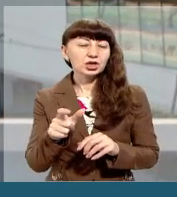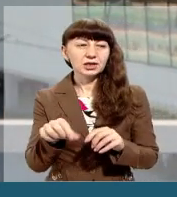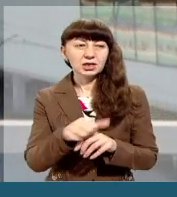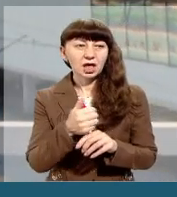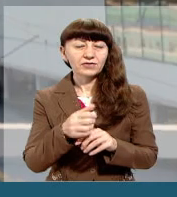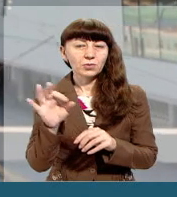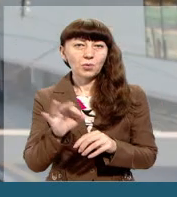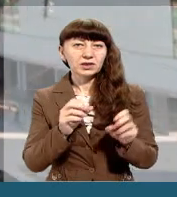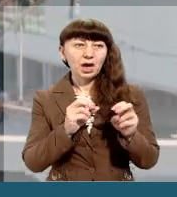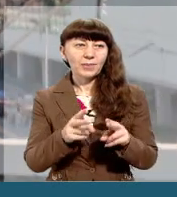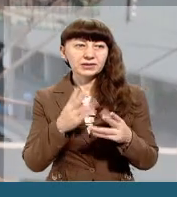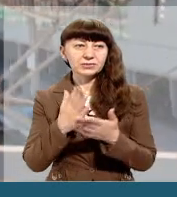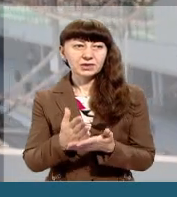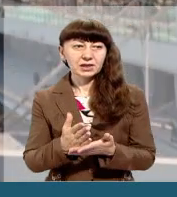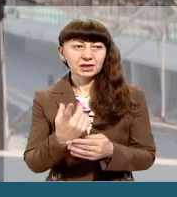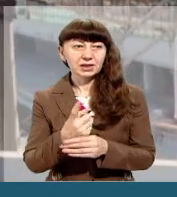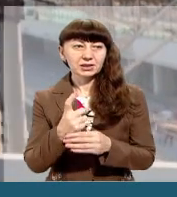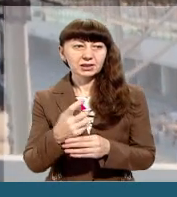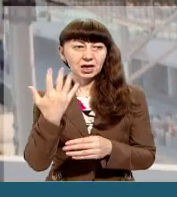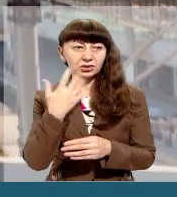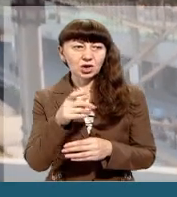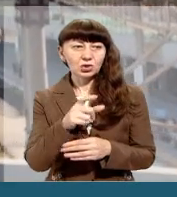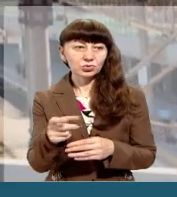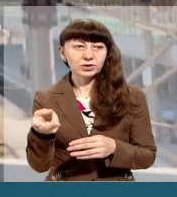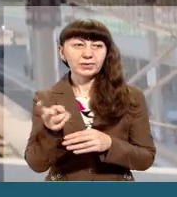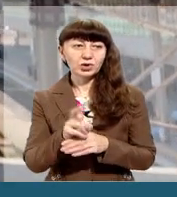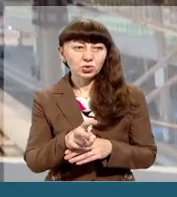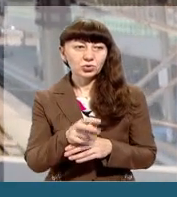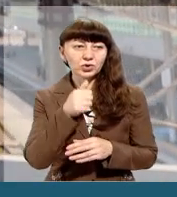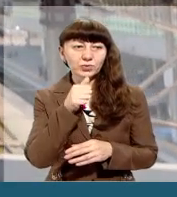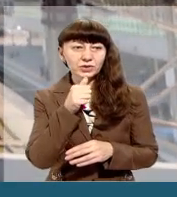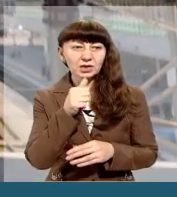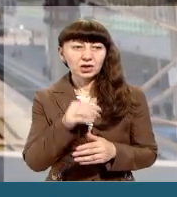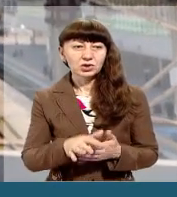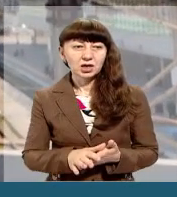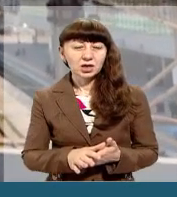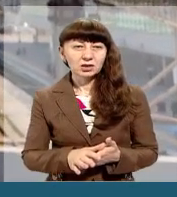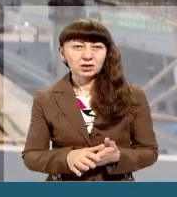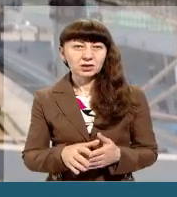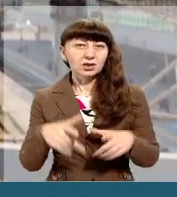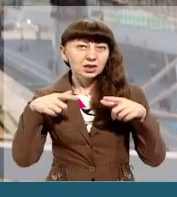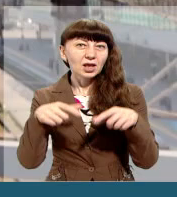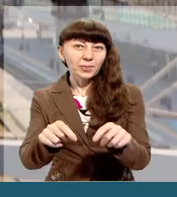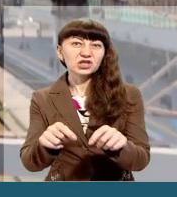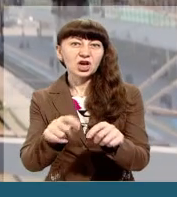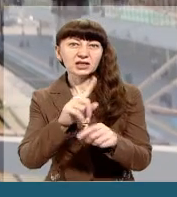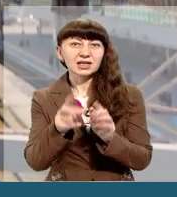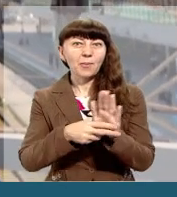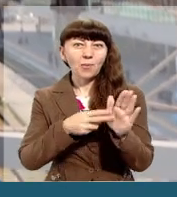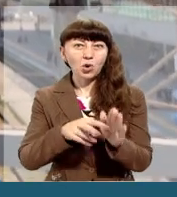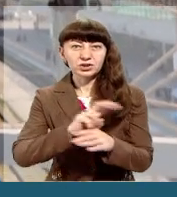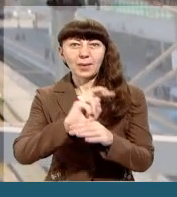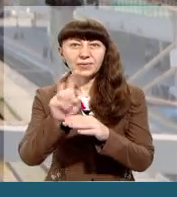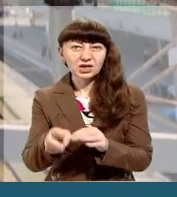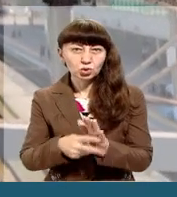опасными являются, это когда люди приходят, пытаются догнать поезд, пытаются запрыгнуть